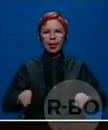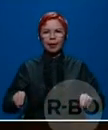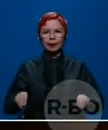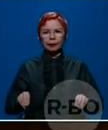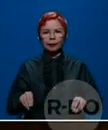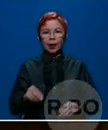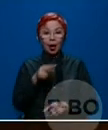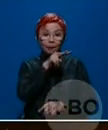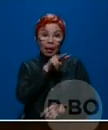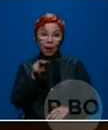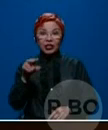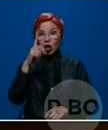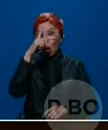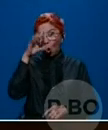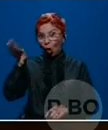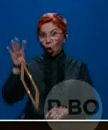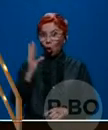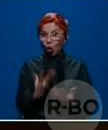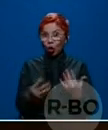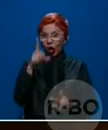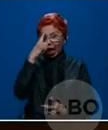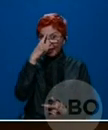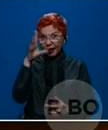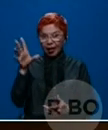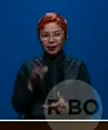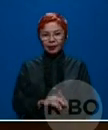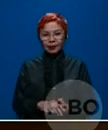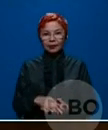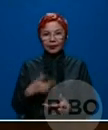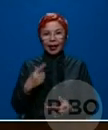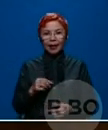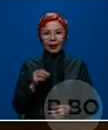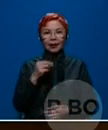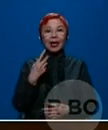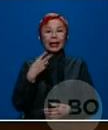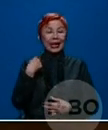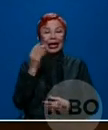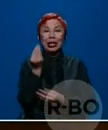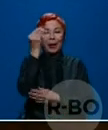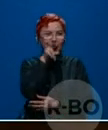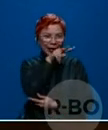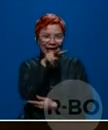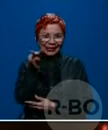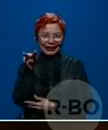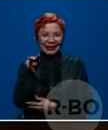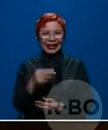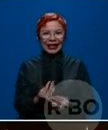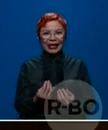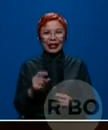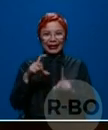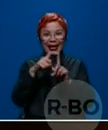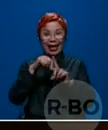pengawasan orang asing Saya mantan kepala dinas kependudukan DKI Jakarta saya tahu bagaimana